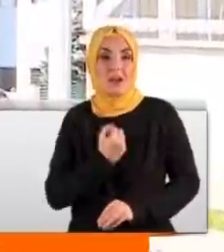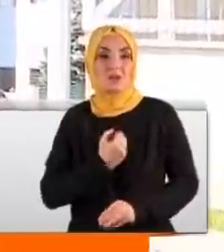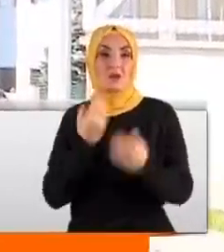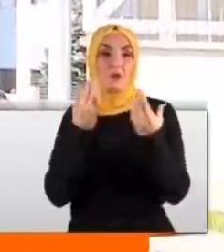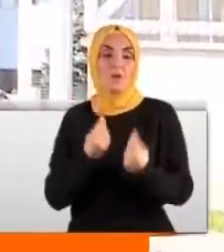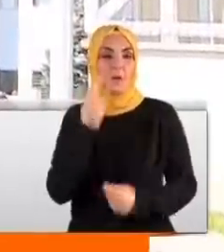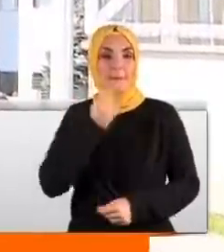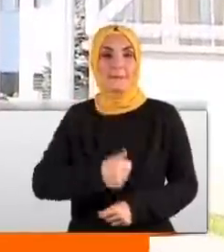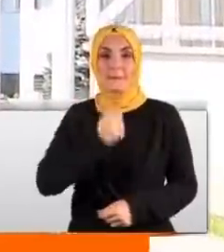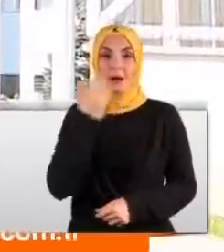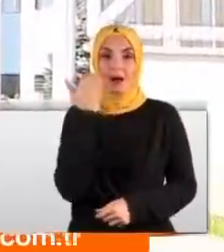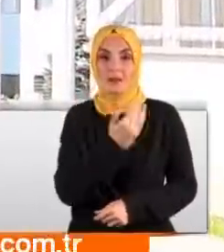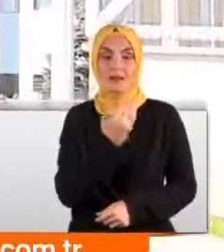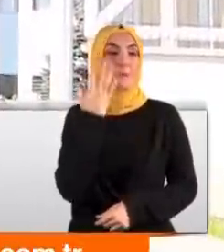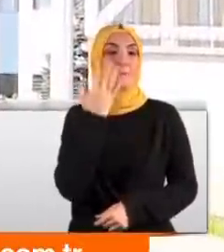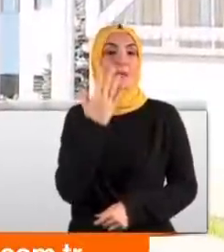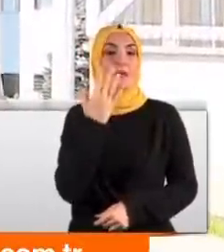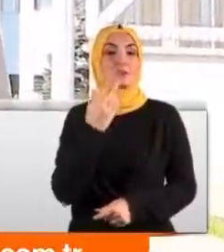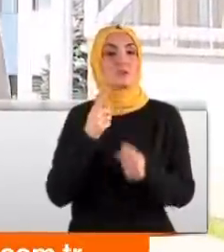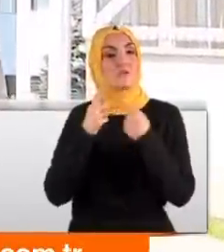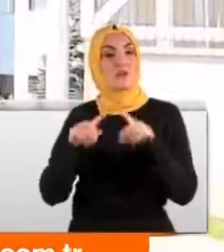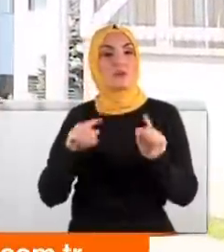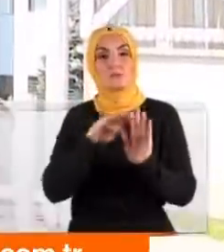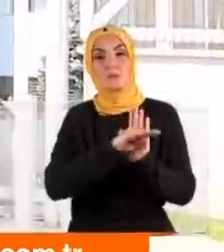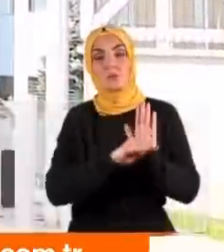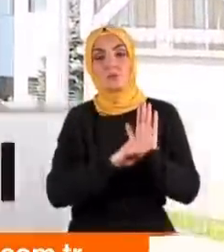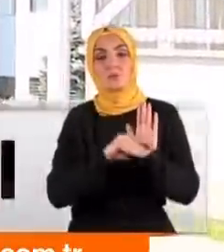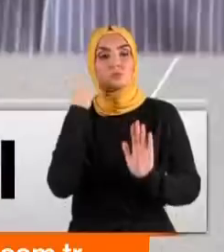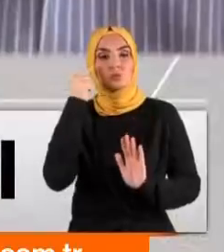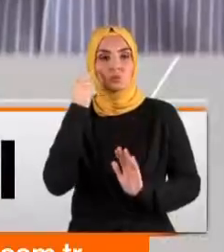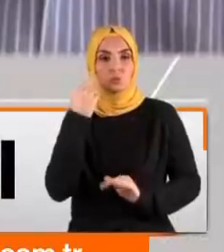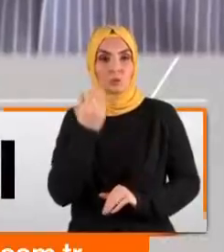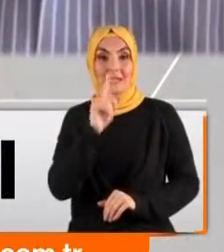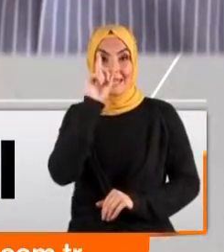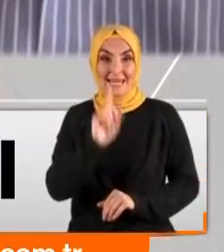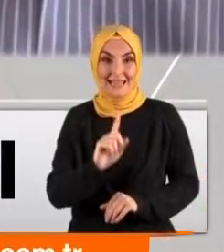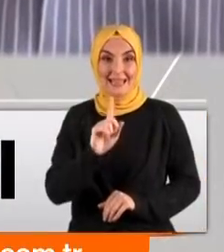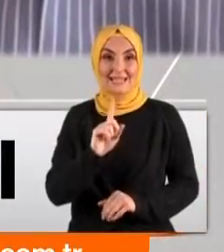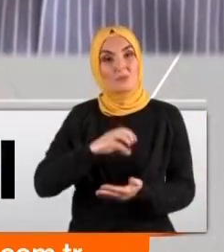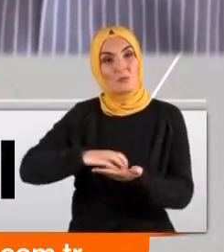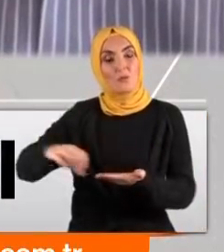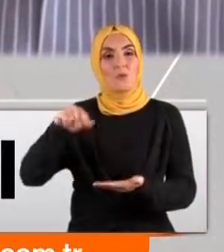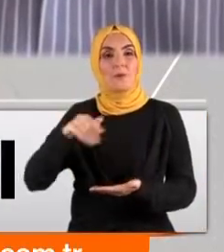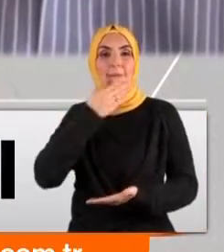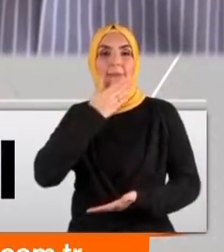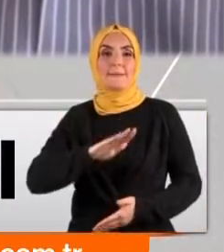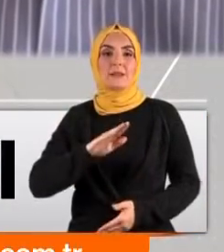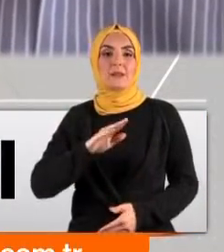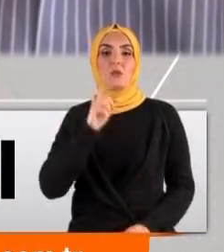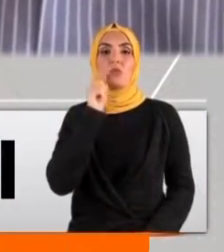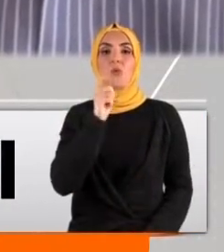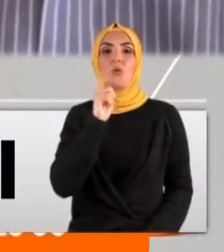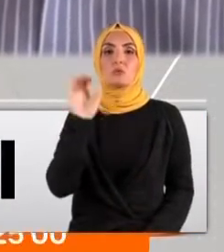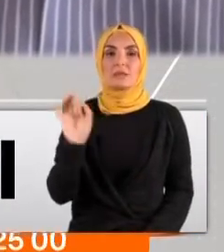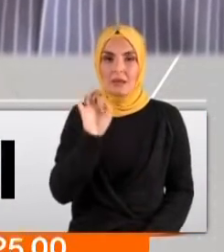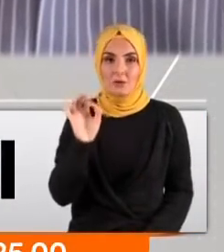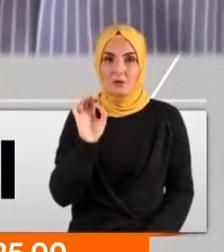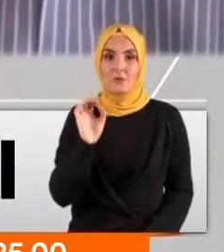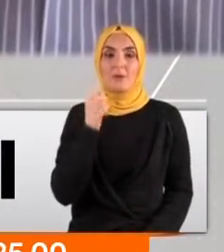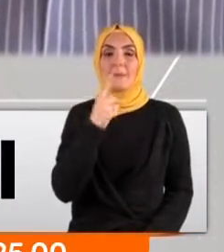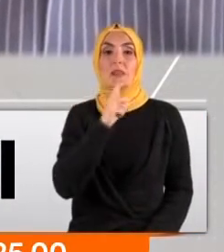üzerinde duruyor. O formüllerden ilki kısmi emeklilik. 9 Eylül 1999 ve öncesinde